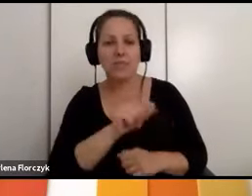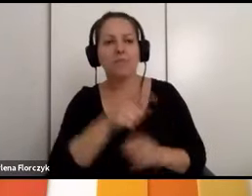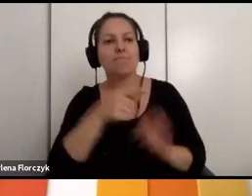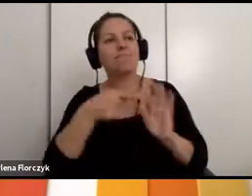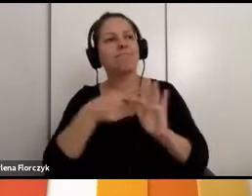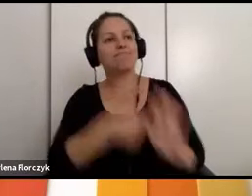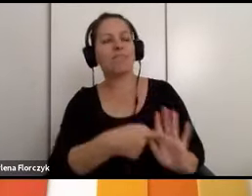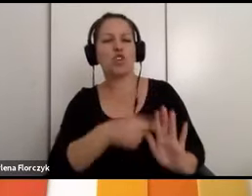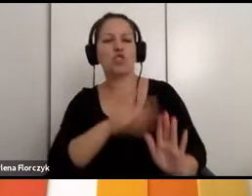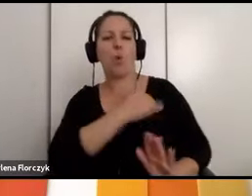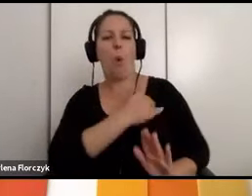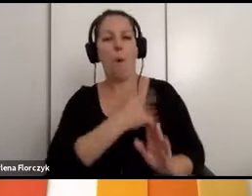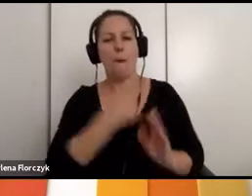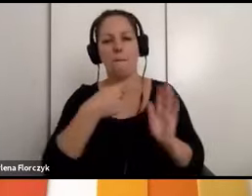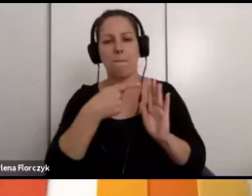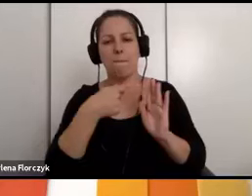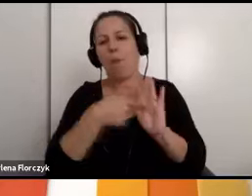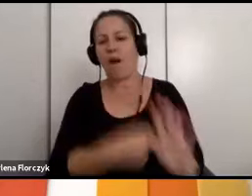pokazać. Mhm.